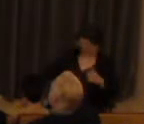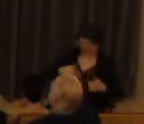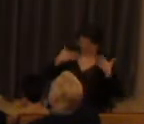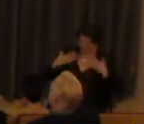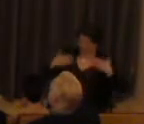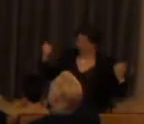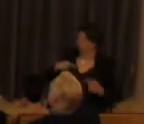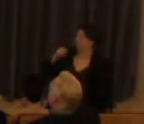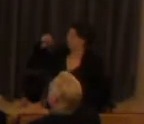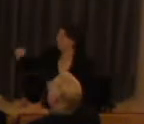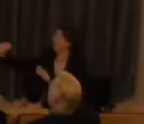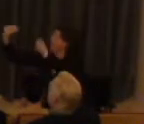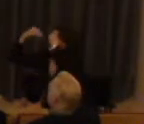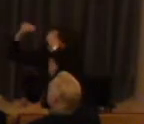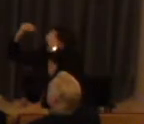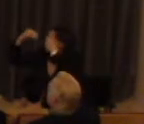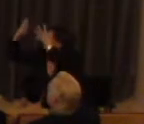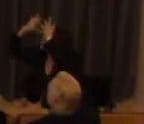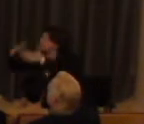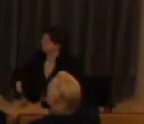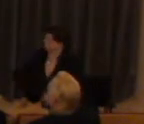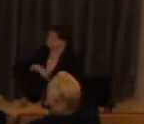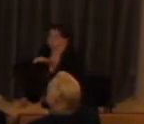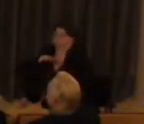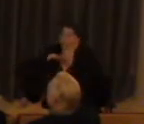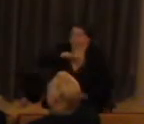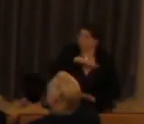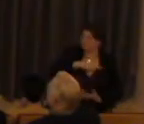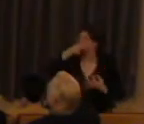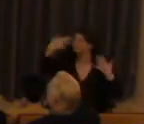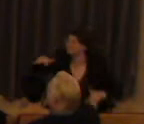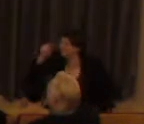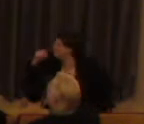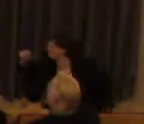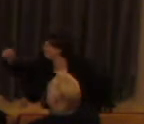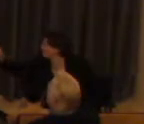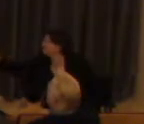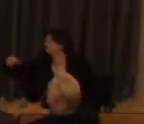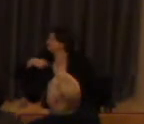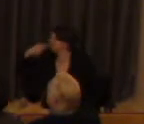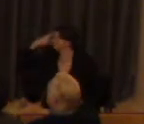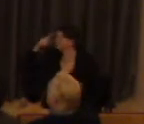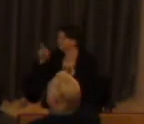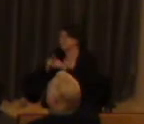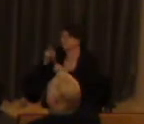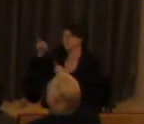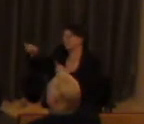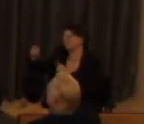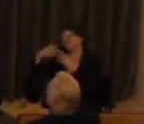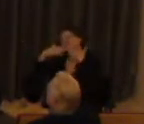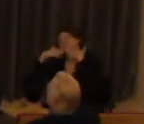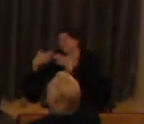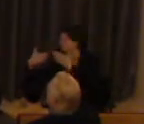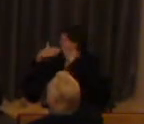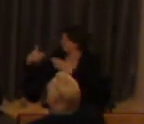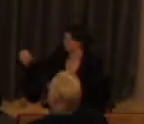sentien molt diferents, però jo mateixa, i jo crec que tot l'equip docent, van sentir el mateix també. És